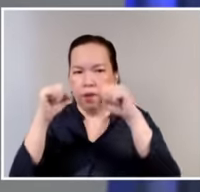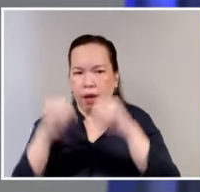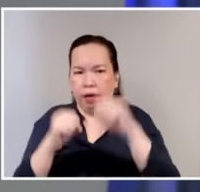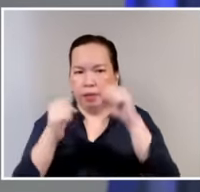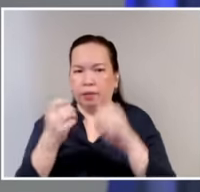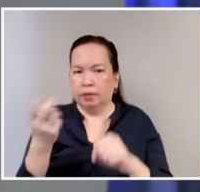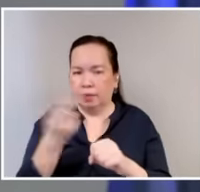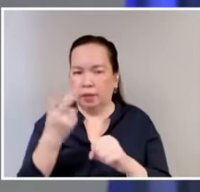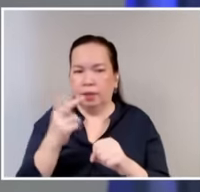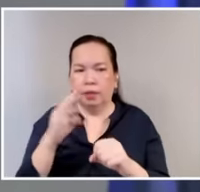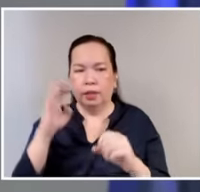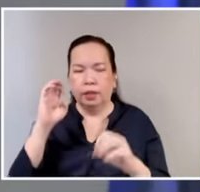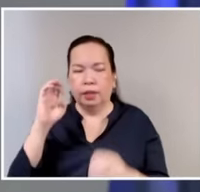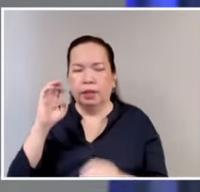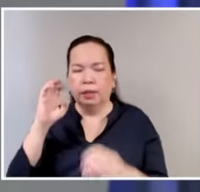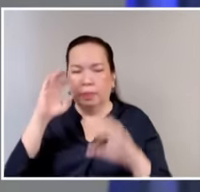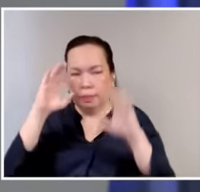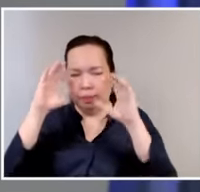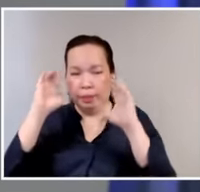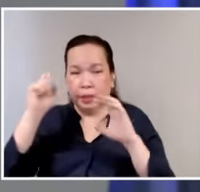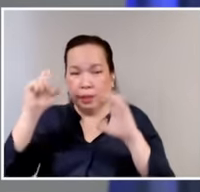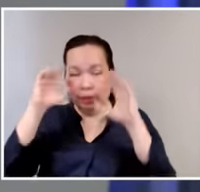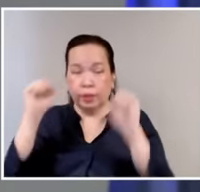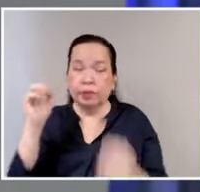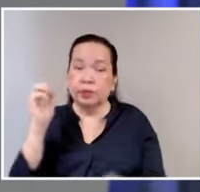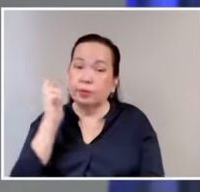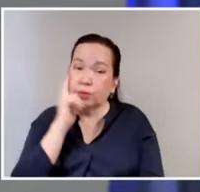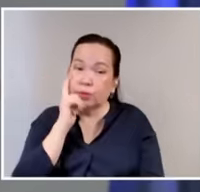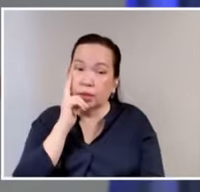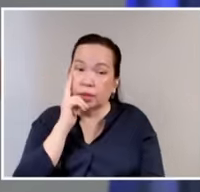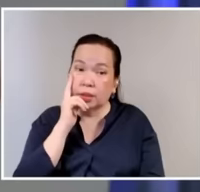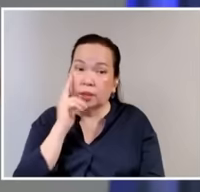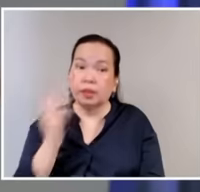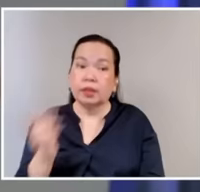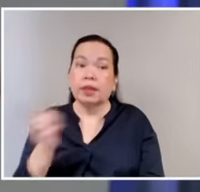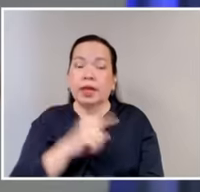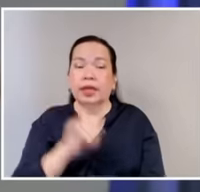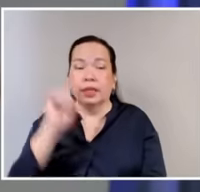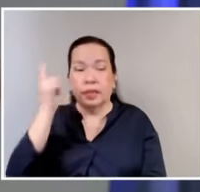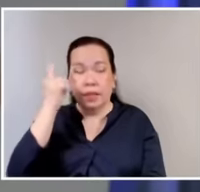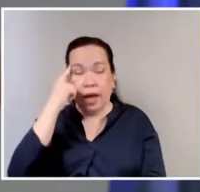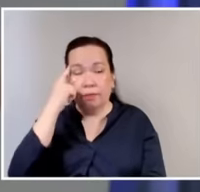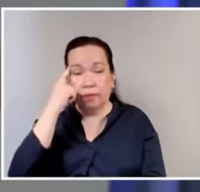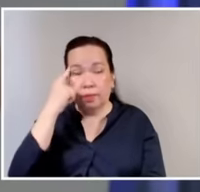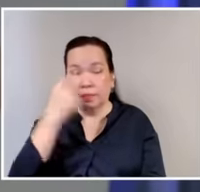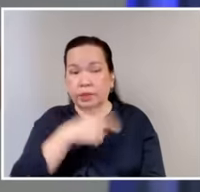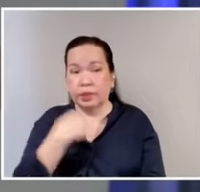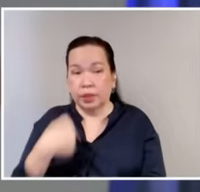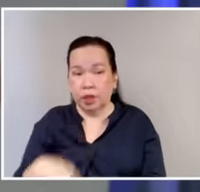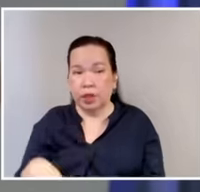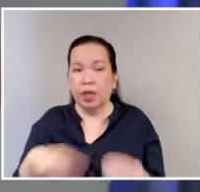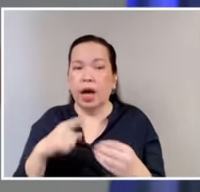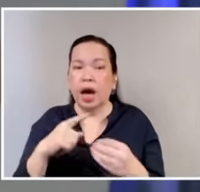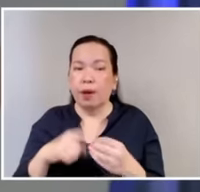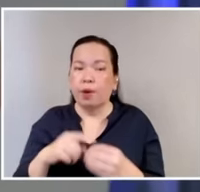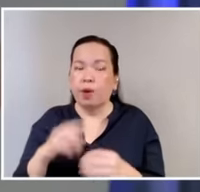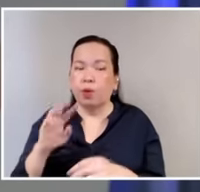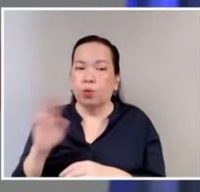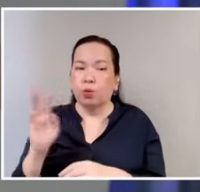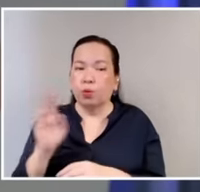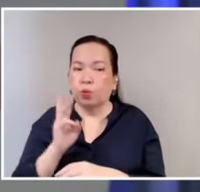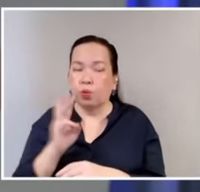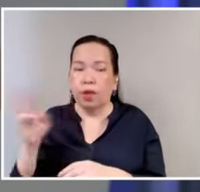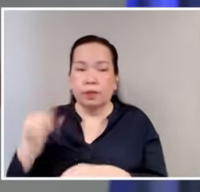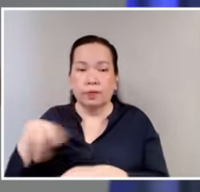ni dating Pangulong Rodrigo Duterte at ng pamahalaan ng China kaugnay sa West Philippine Sea. Pero giit